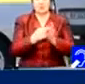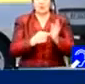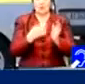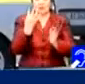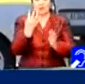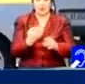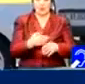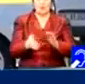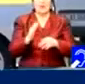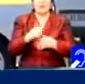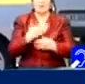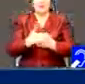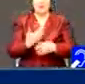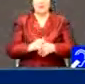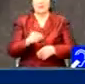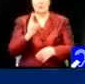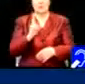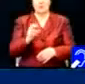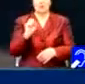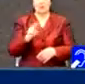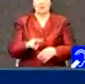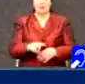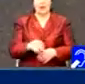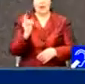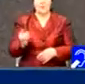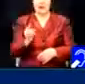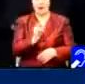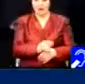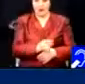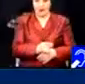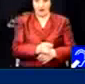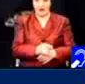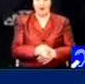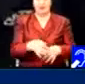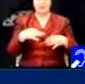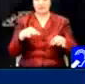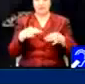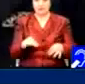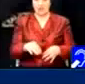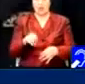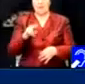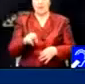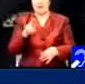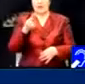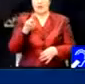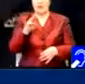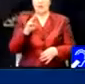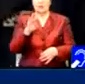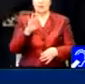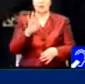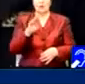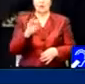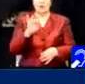regulă intră în vigoare de pe 22 aprilie. Parcarea, staționarea unităților de transport pe trotuar se permite doar în locurile